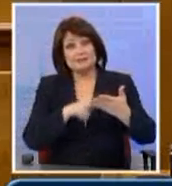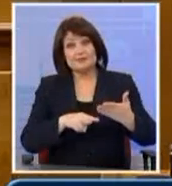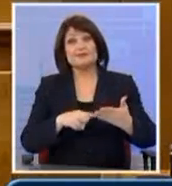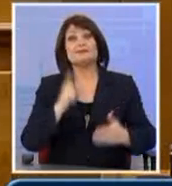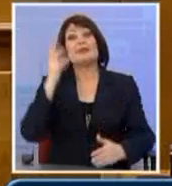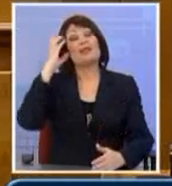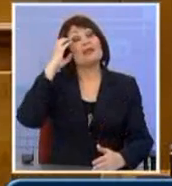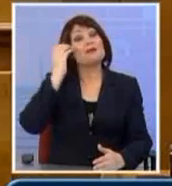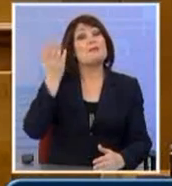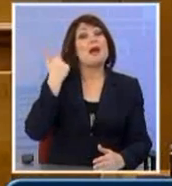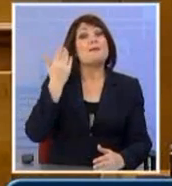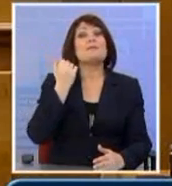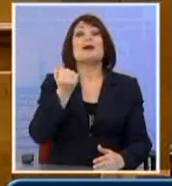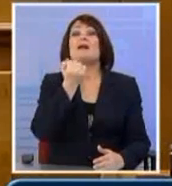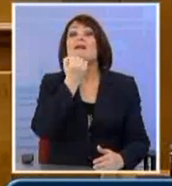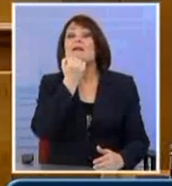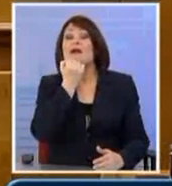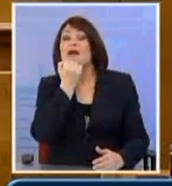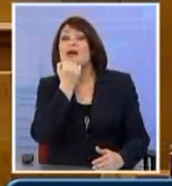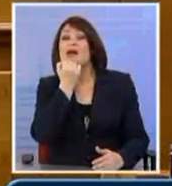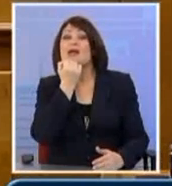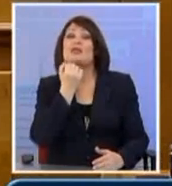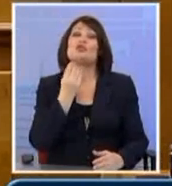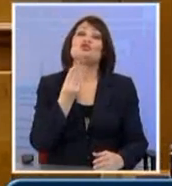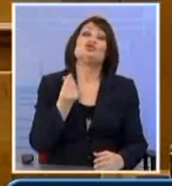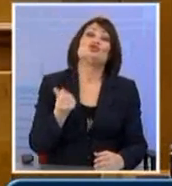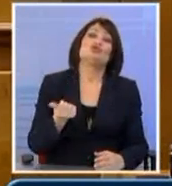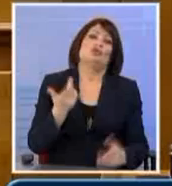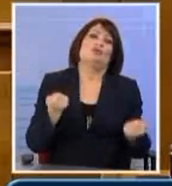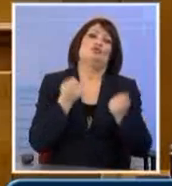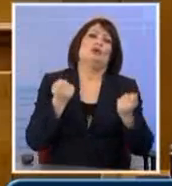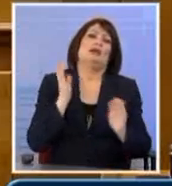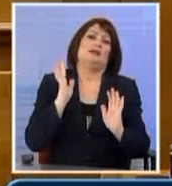Deutsche Eolien και τον λάθος Άκερμαν. Και λέτε,